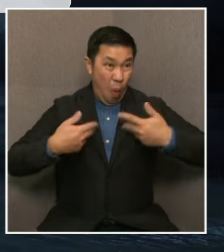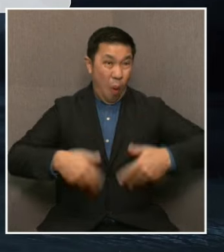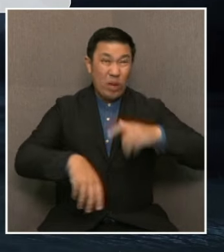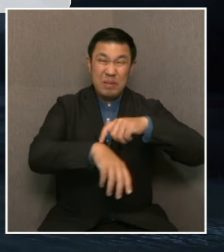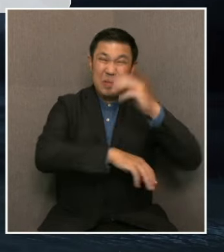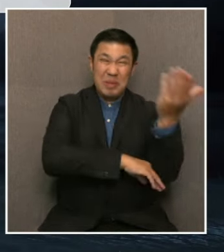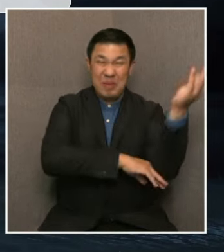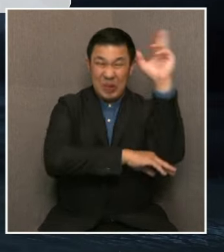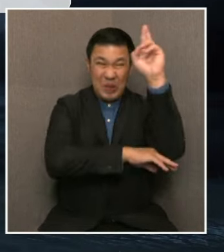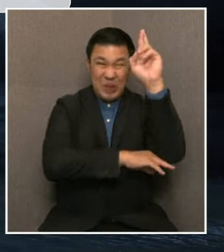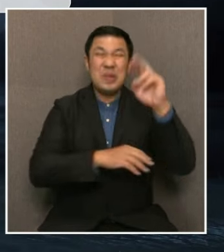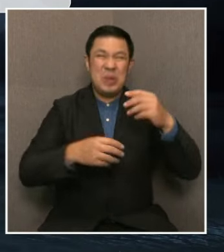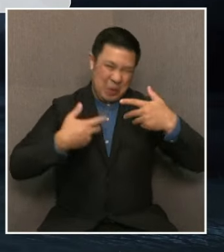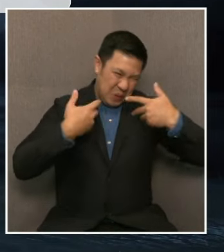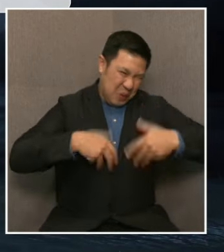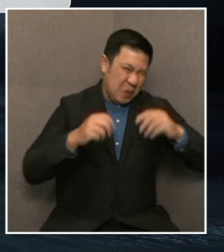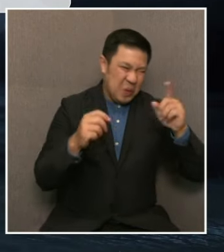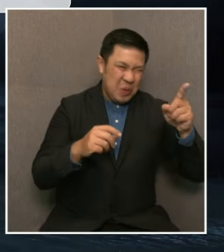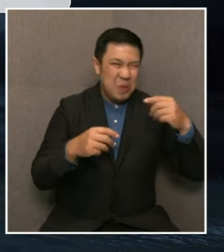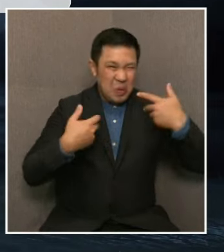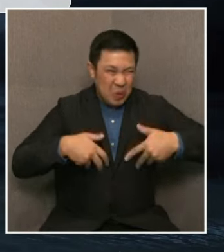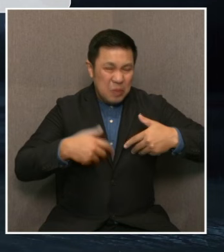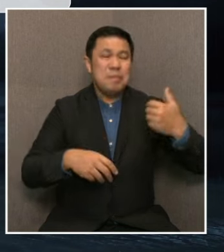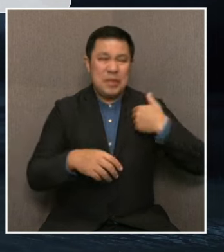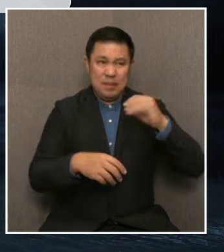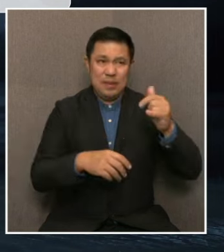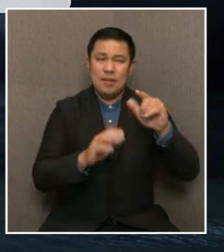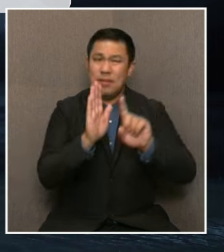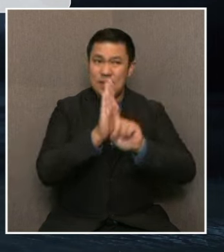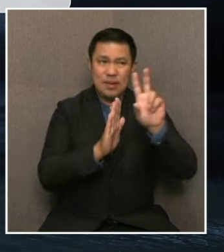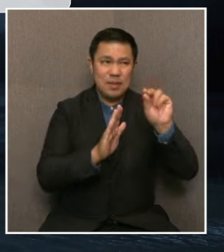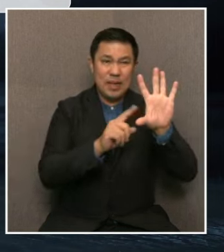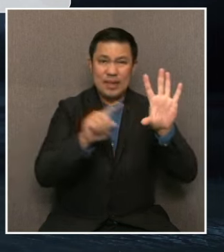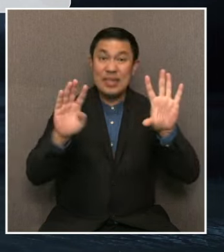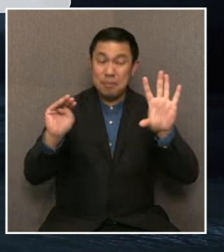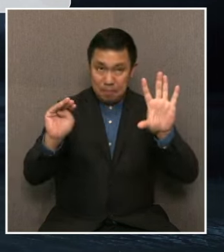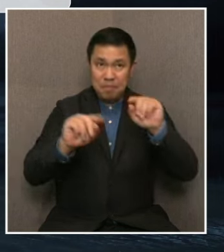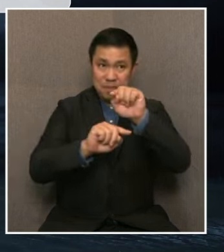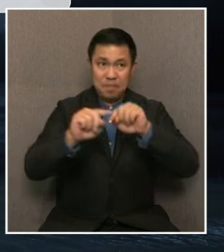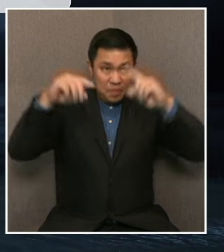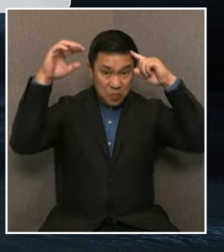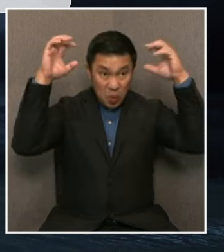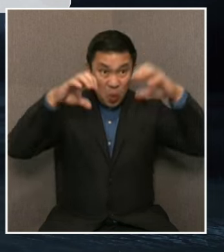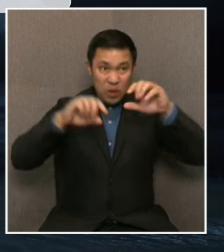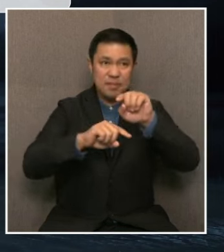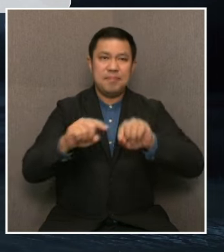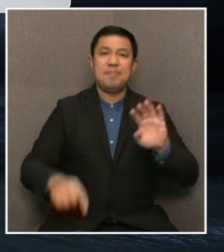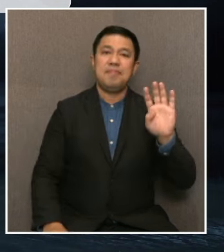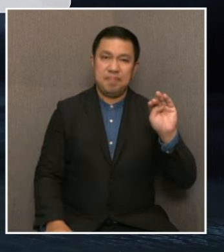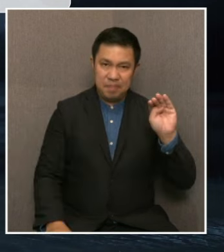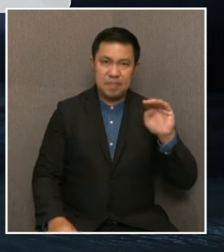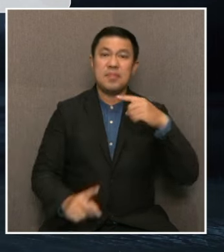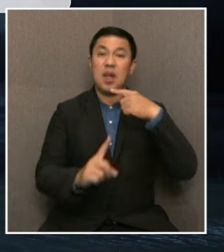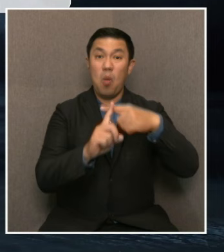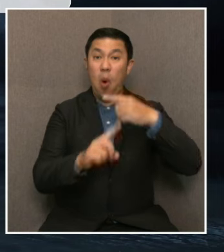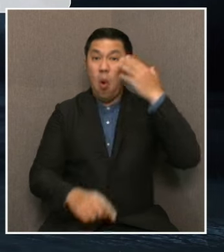ร้อนจัดบางพื้นที่อุณหภูมิสูงสุด 35-40 องศาเซลเซียสมีฝนร้อยละ60ของพื้นที่กับมีลมกระโชกแร